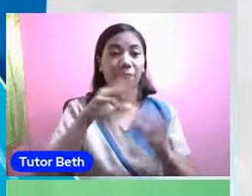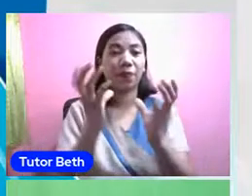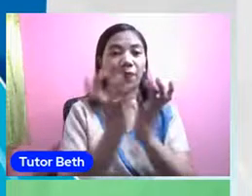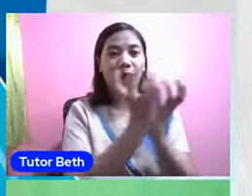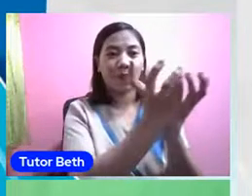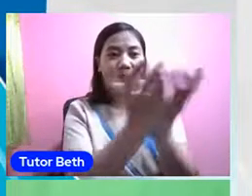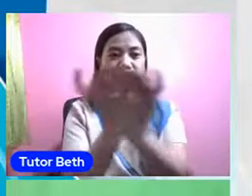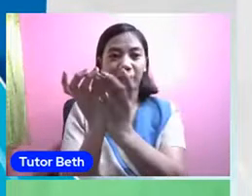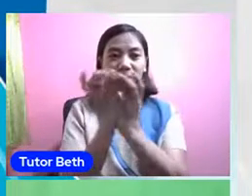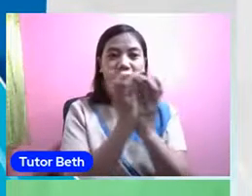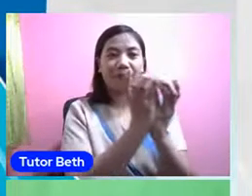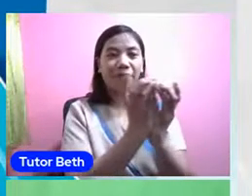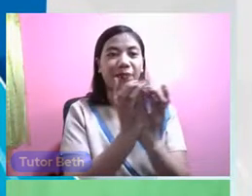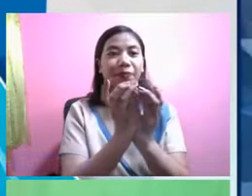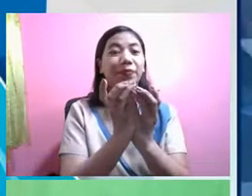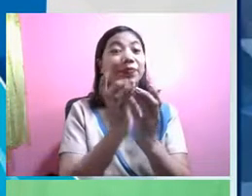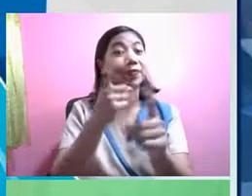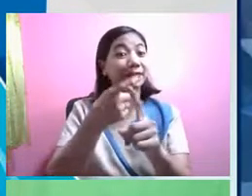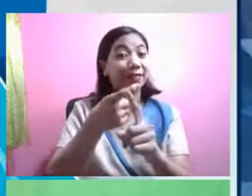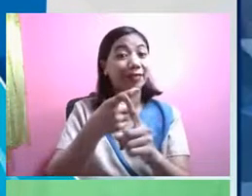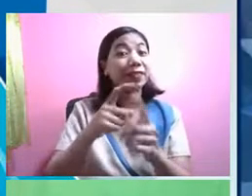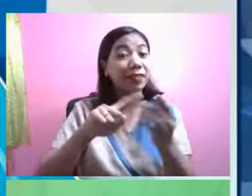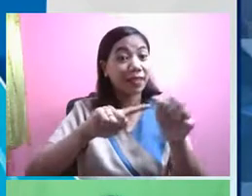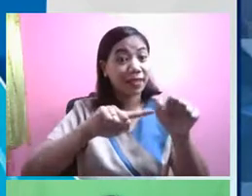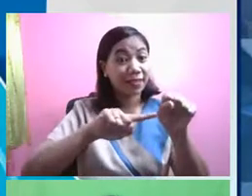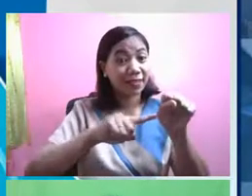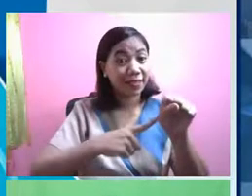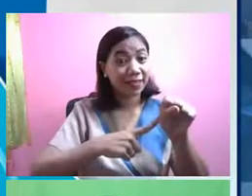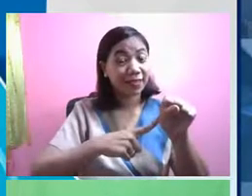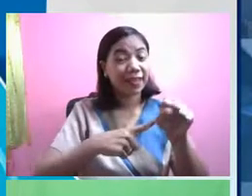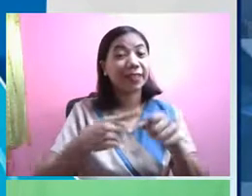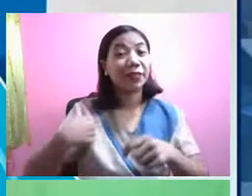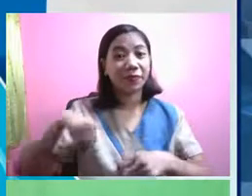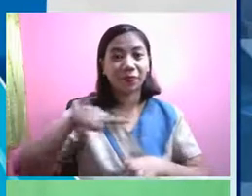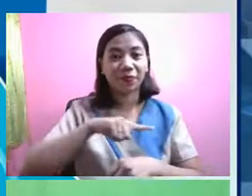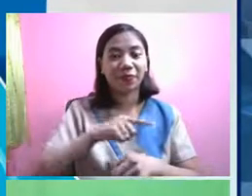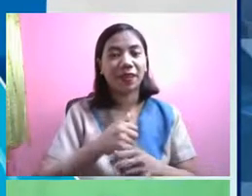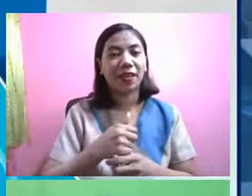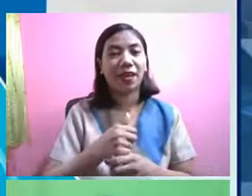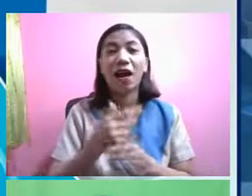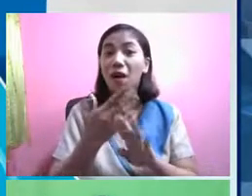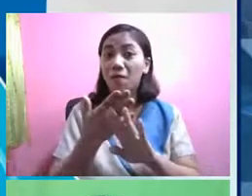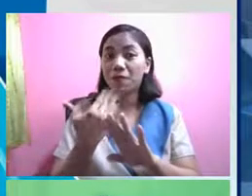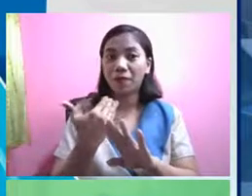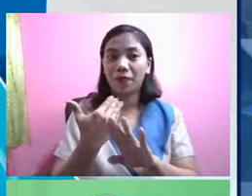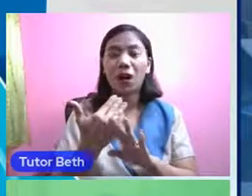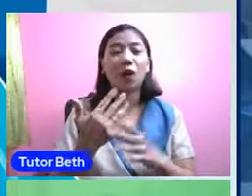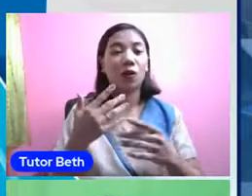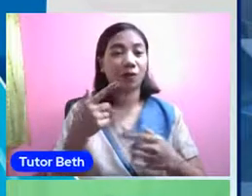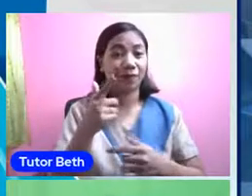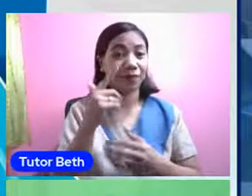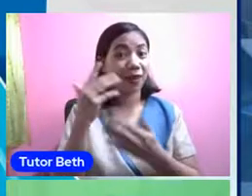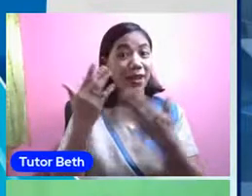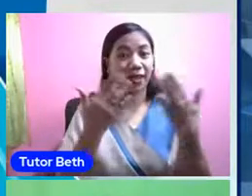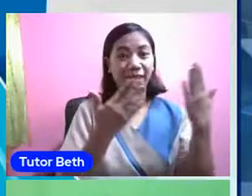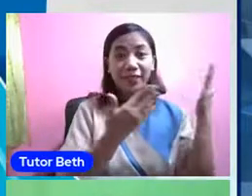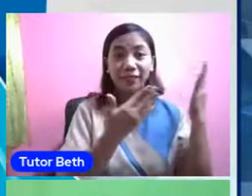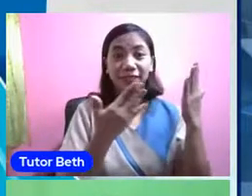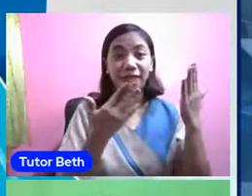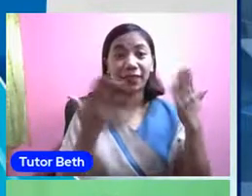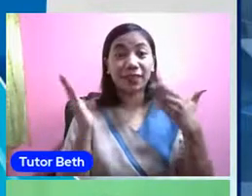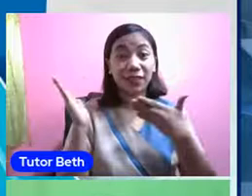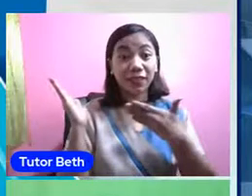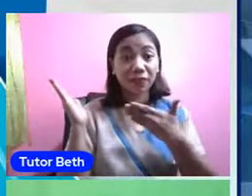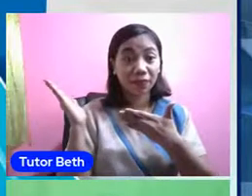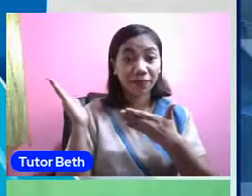Okay. Simula na natin ha? Okay. Pero bago yan, ako nga pala si Teacher Agnes. Ang inyo magiging tutor